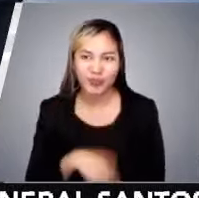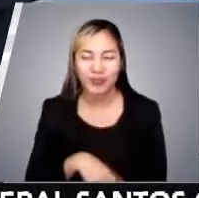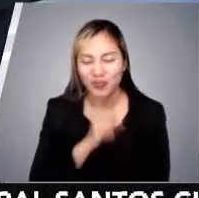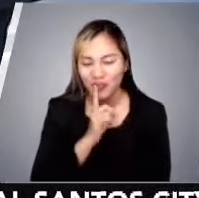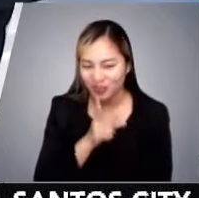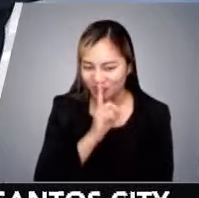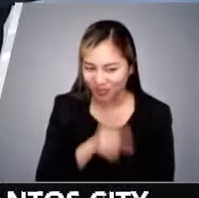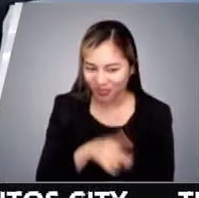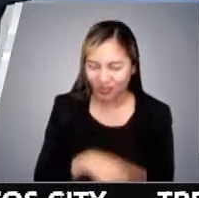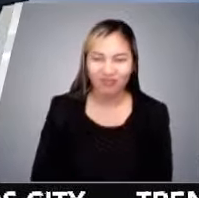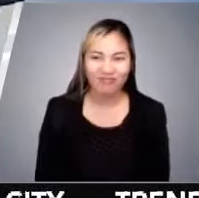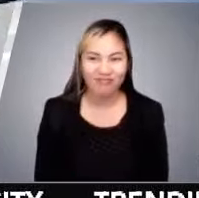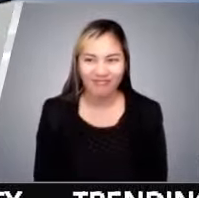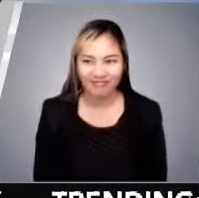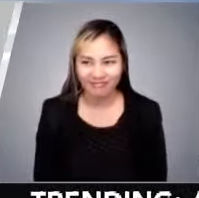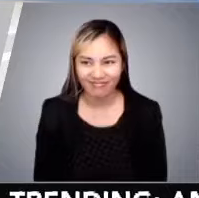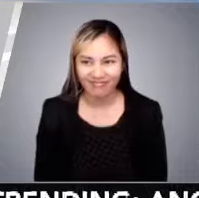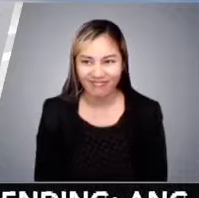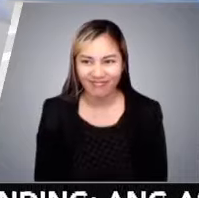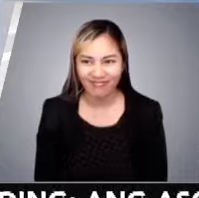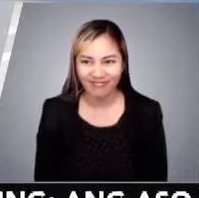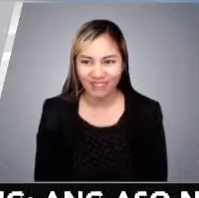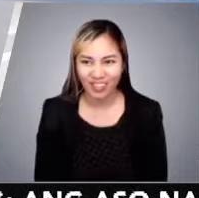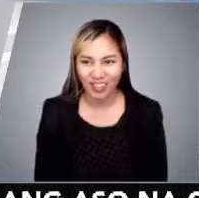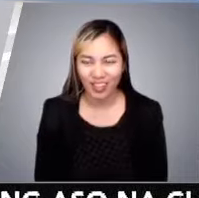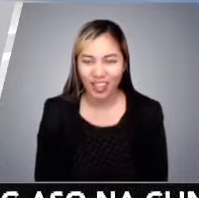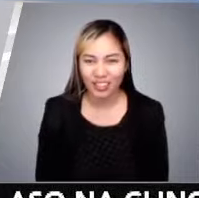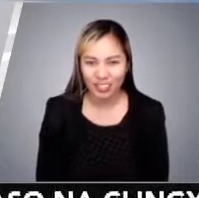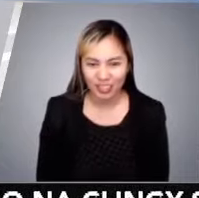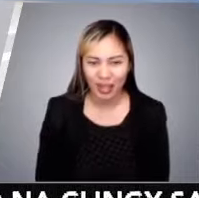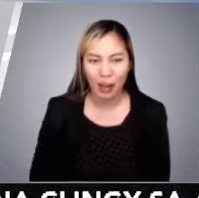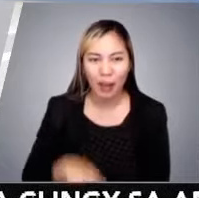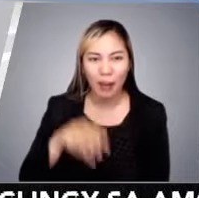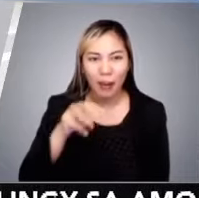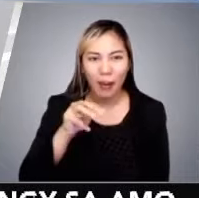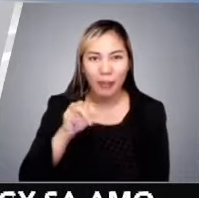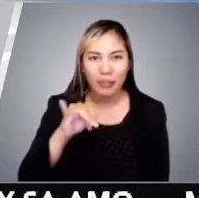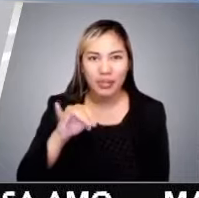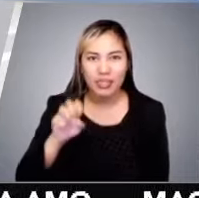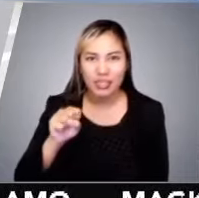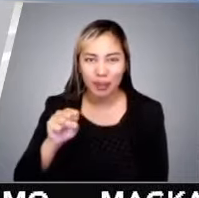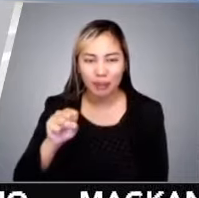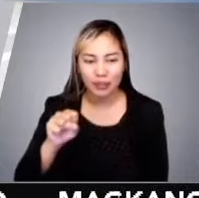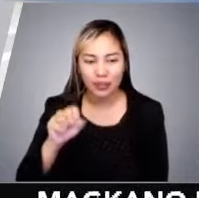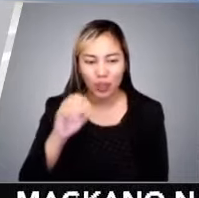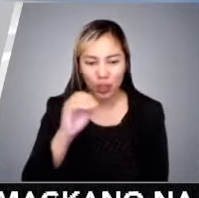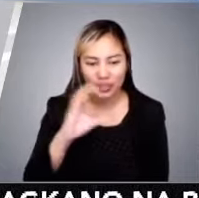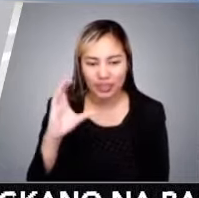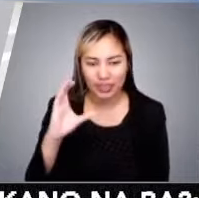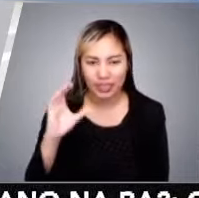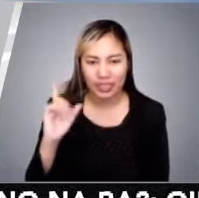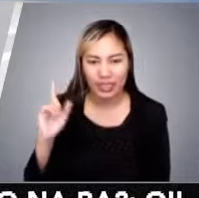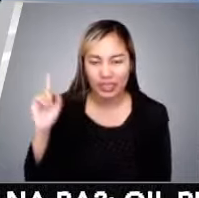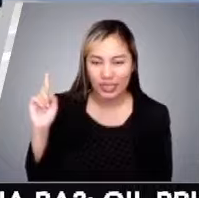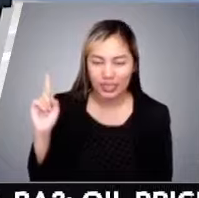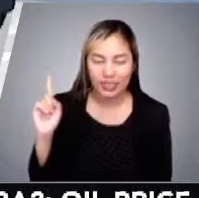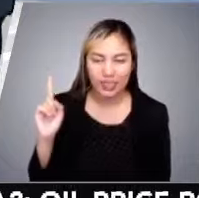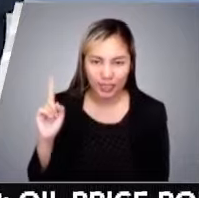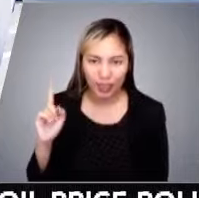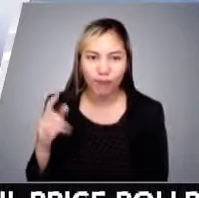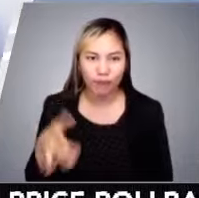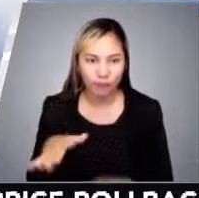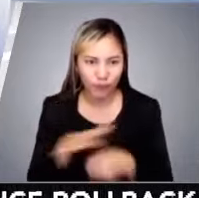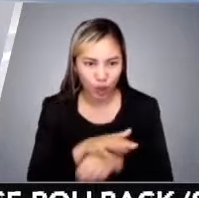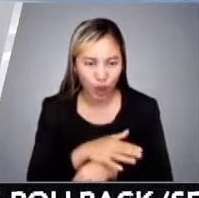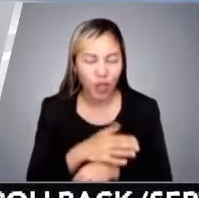Fur Mommy sa Osami City, Misamis Occidental, hindi raw maubusan yan dahil sa kanyang alagang aso. Oh.